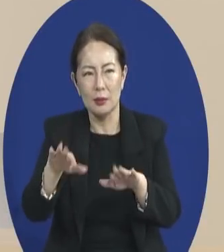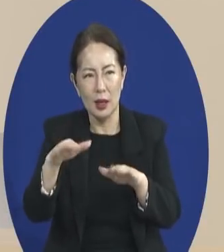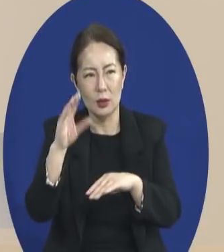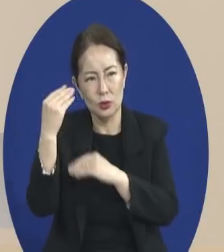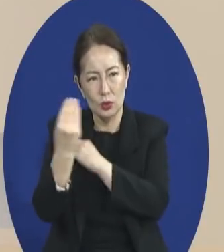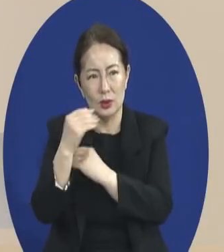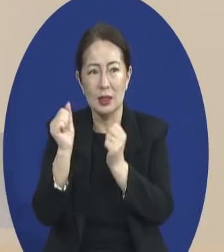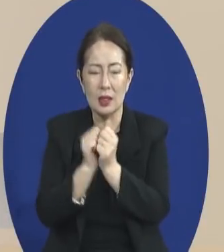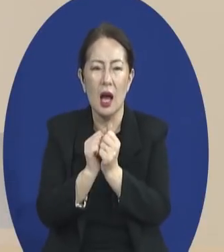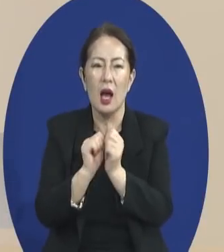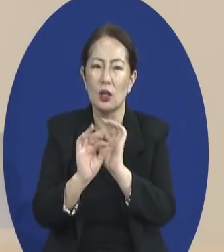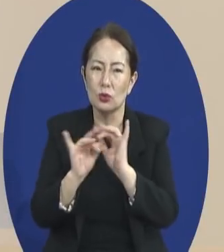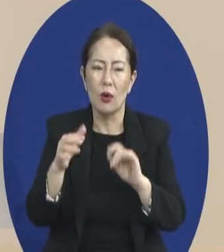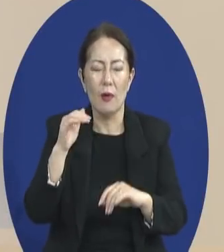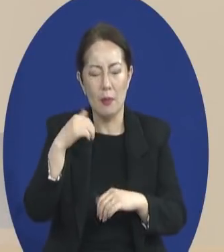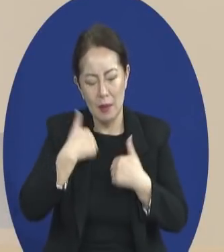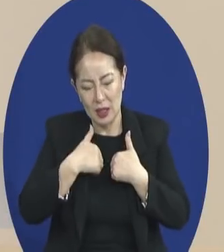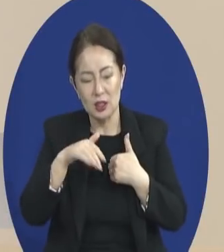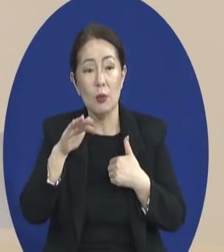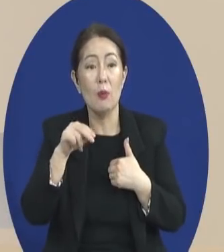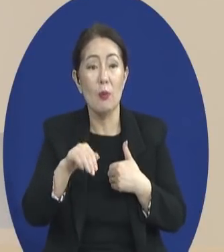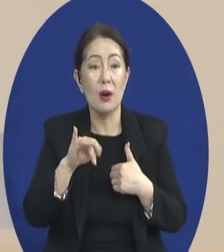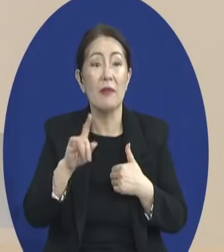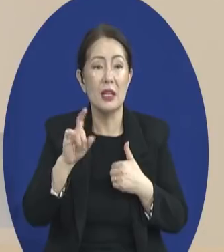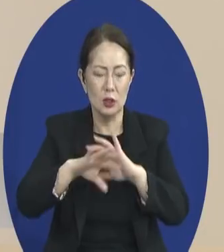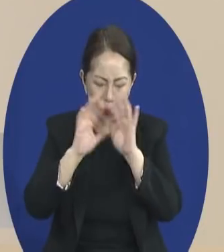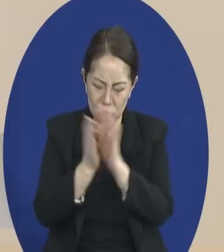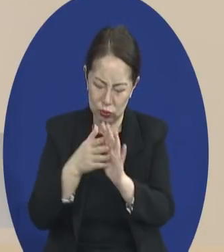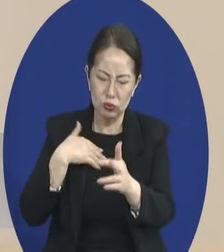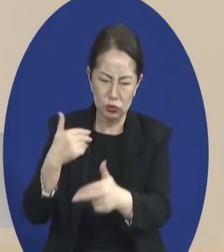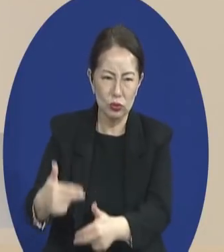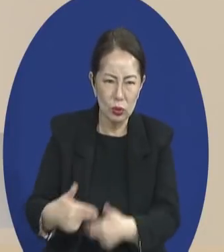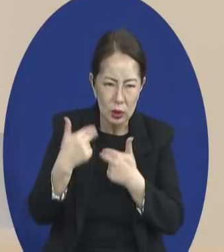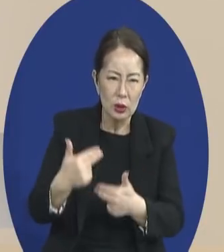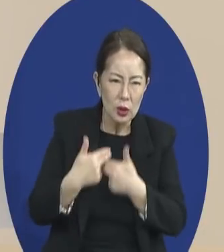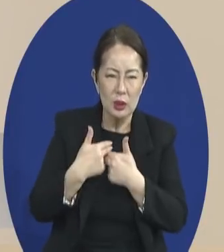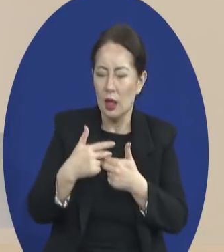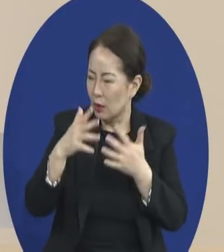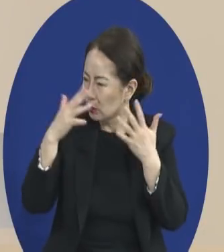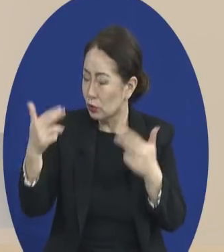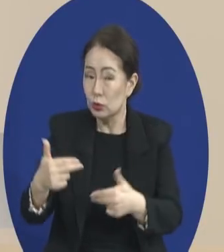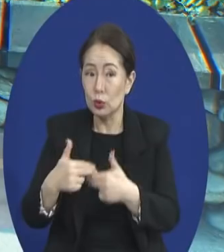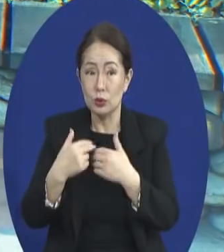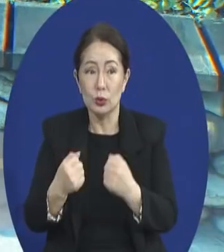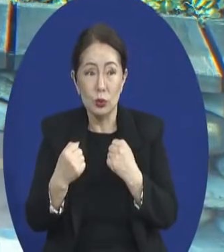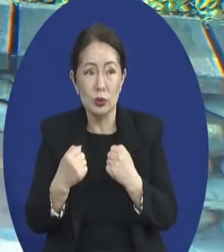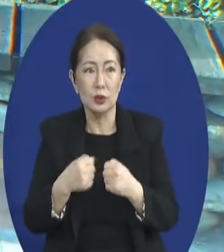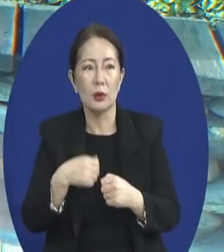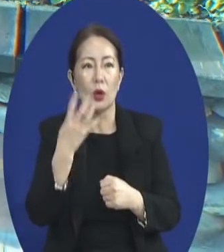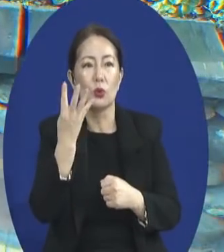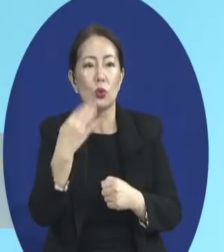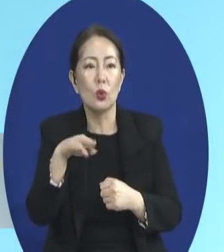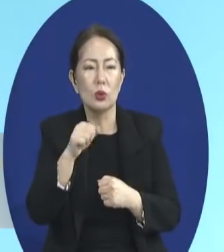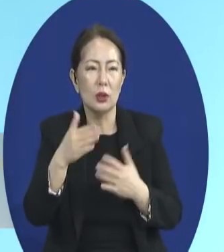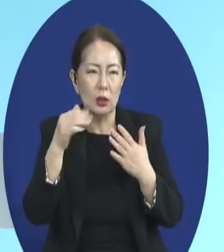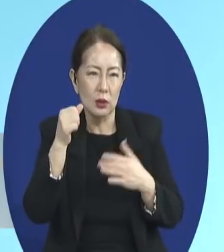сурч исэн найз нөхдүүд, профессор багш нар, тэ бүгд тусалсан. Тэгээ энэ тусламжийн хүчээр бол 4 удаа том хаалганд